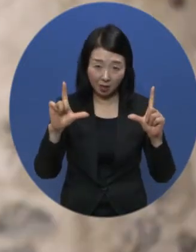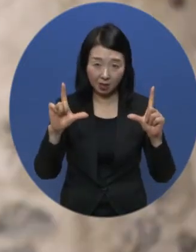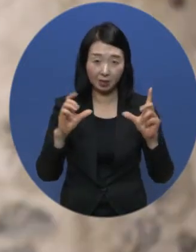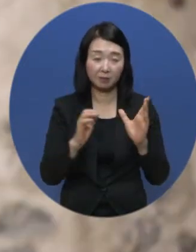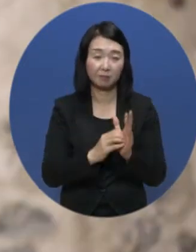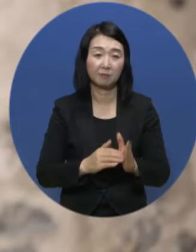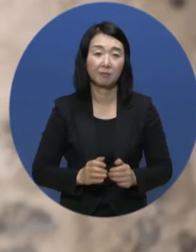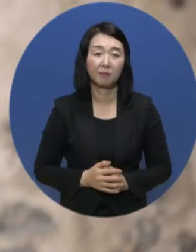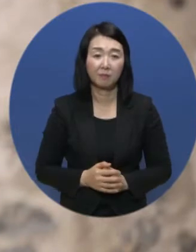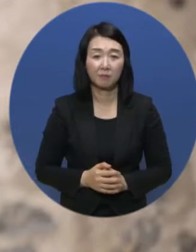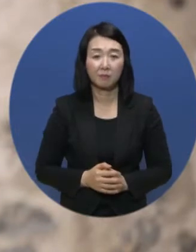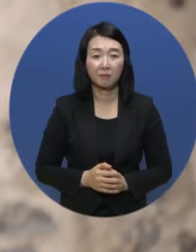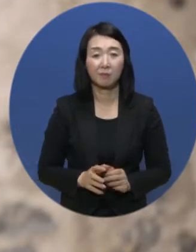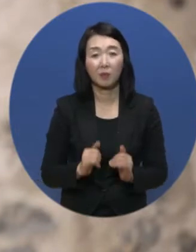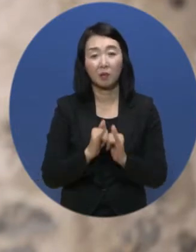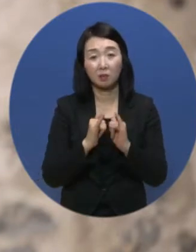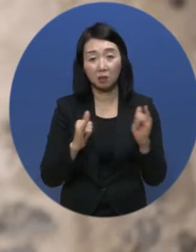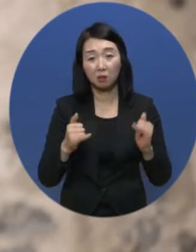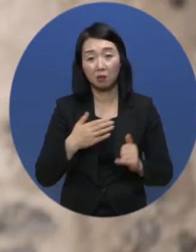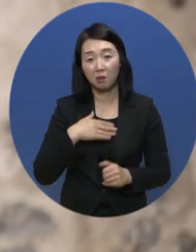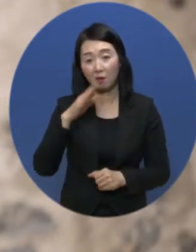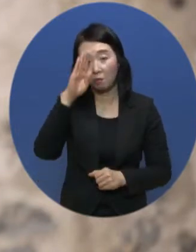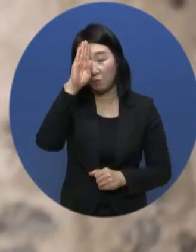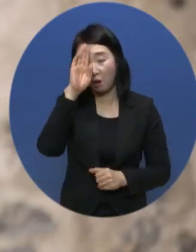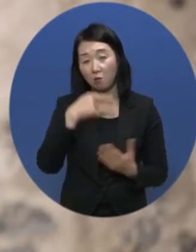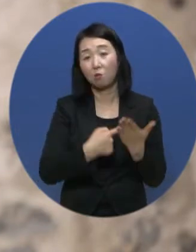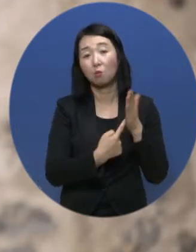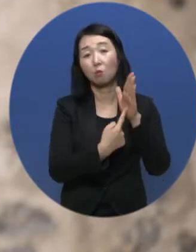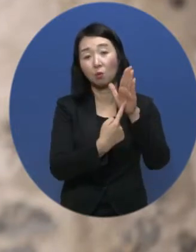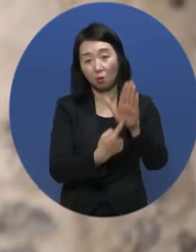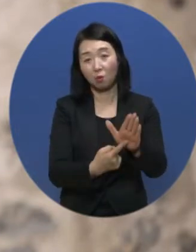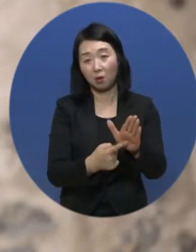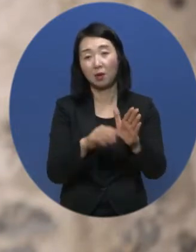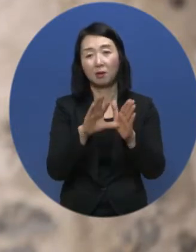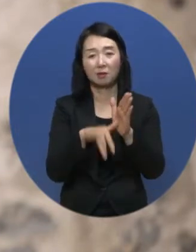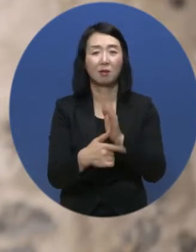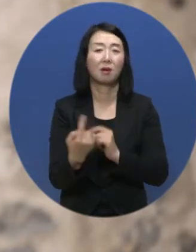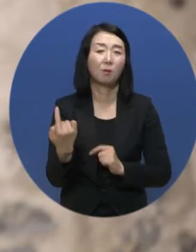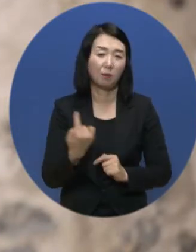하지만 사람들에게 제 병을 공개해야 되는 순간이 찾아옵니다.